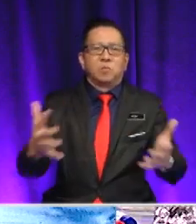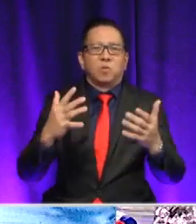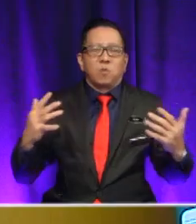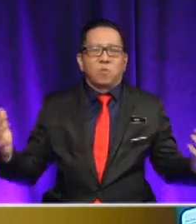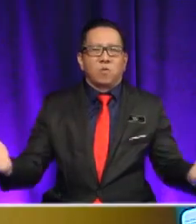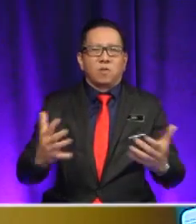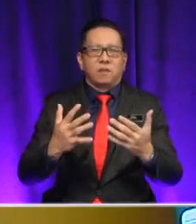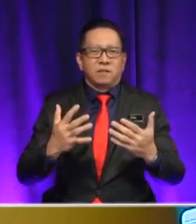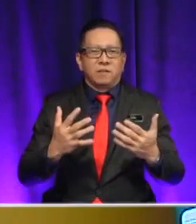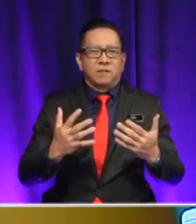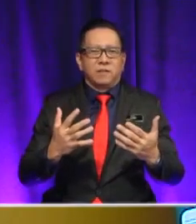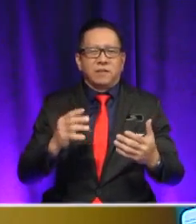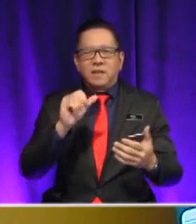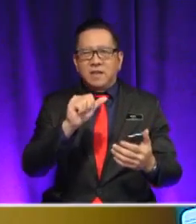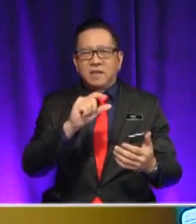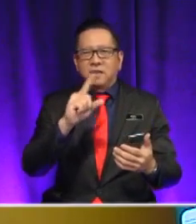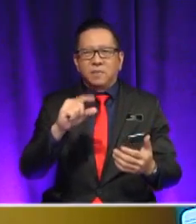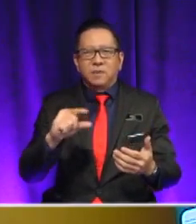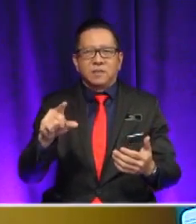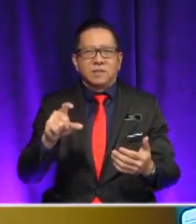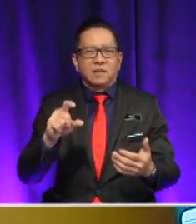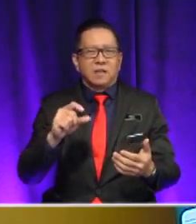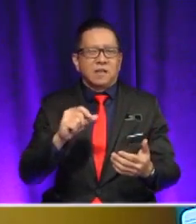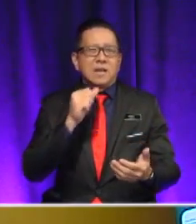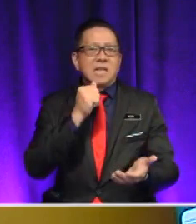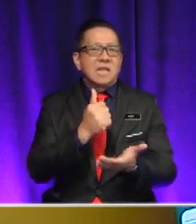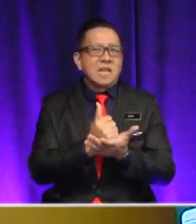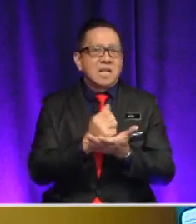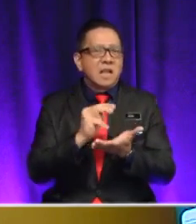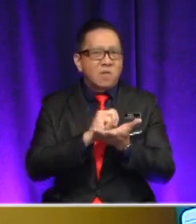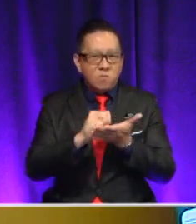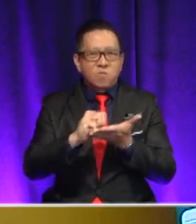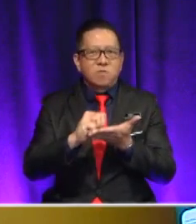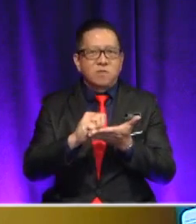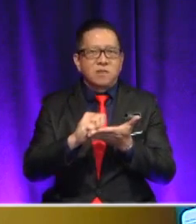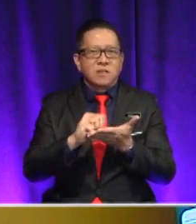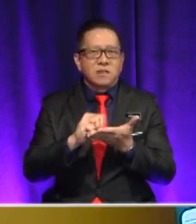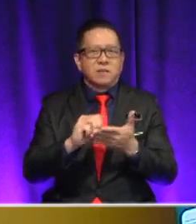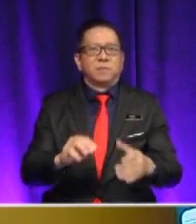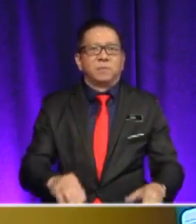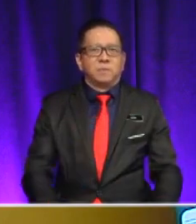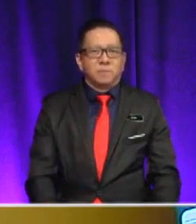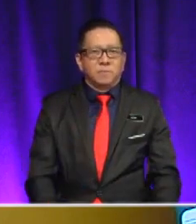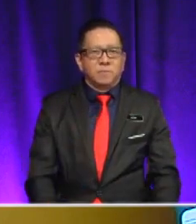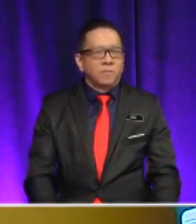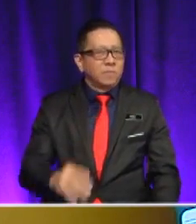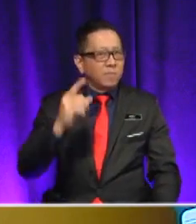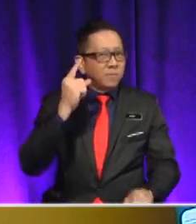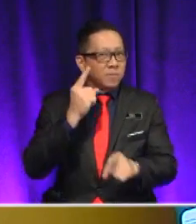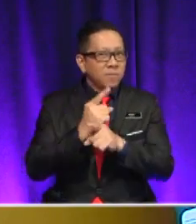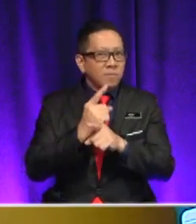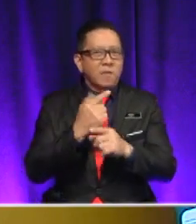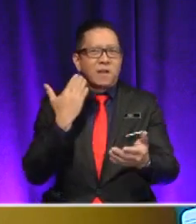proses dari e sampai z nilai murni dan anda akan nilai dari awal sehingga akhirnya